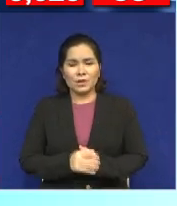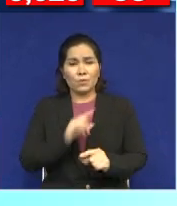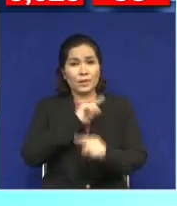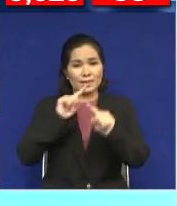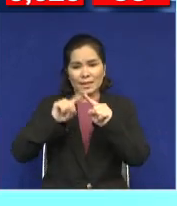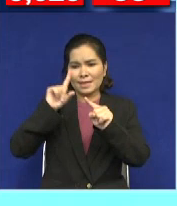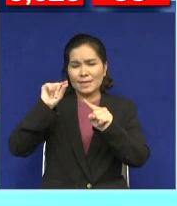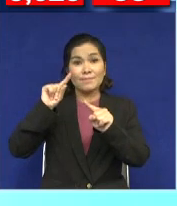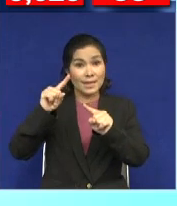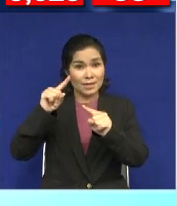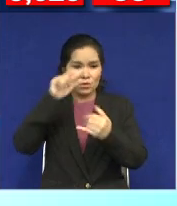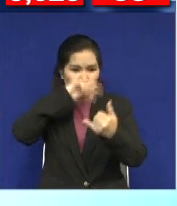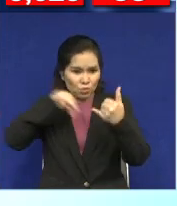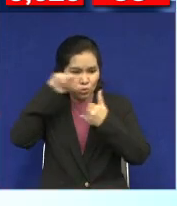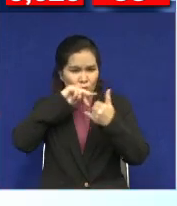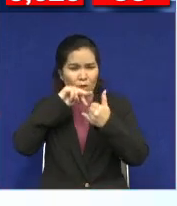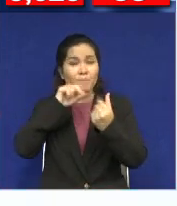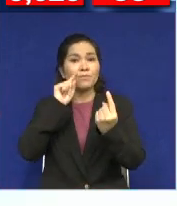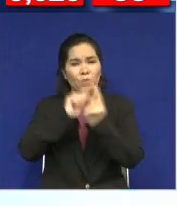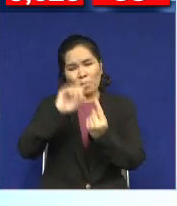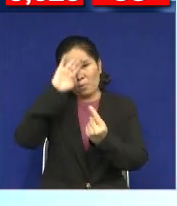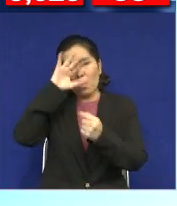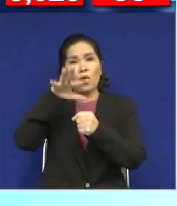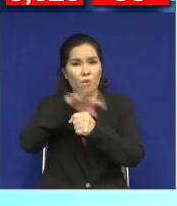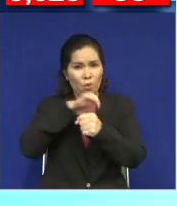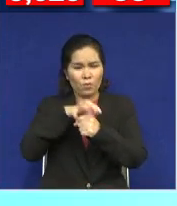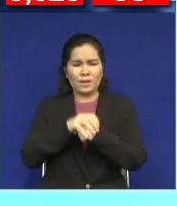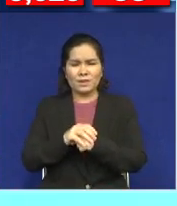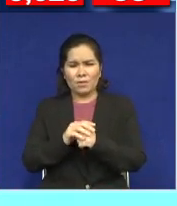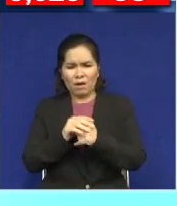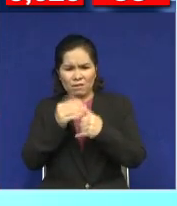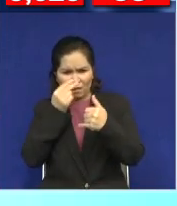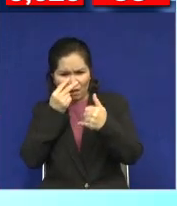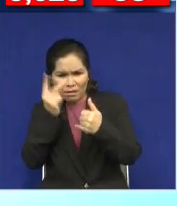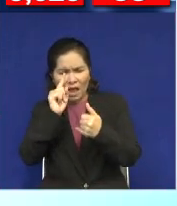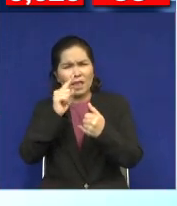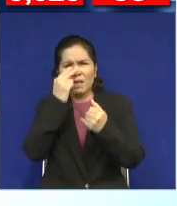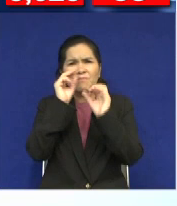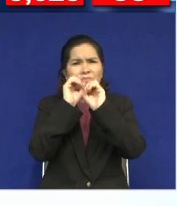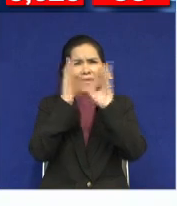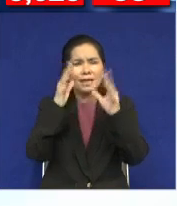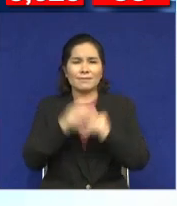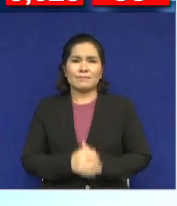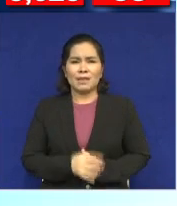21มิถุนายนค่ะผลพบเชื้อโดยทุกรายไม่มีอาการเช่นกันค่ะ